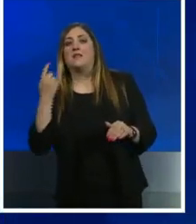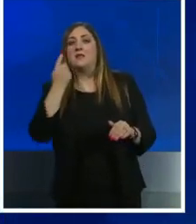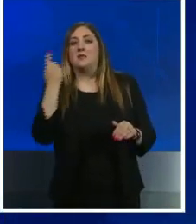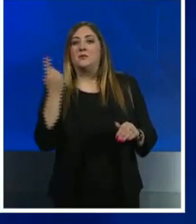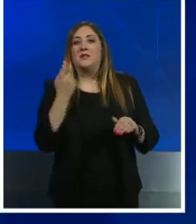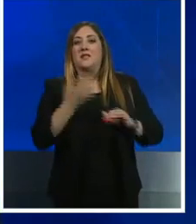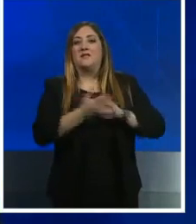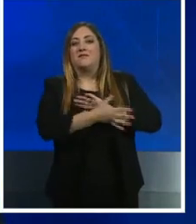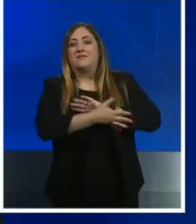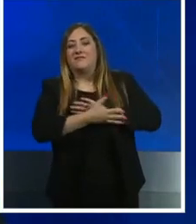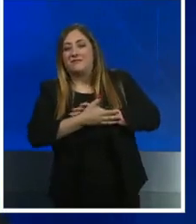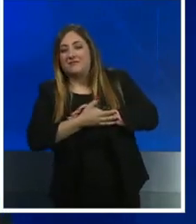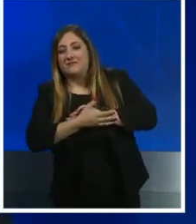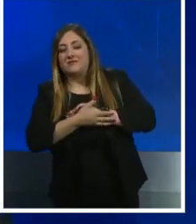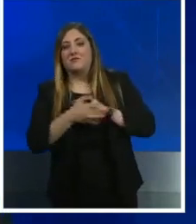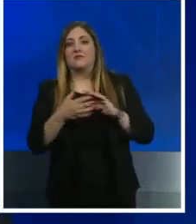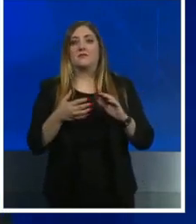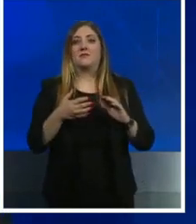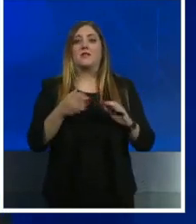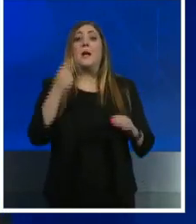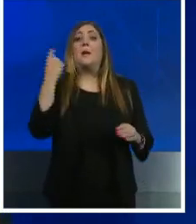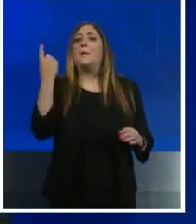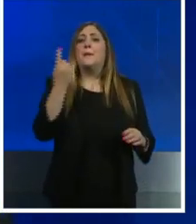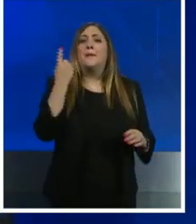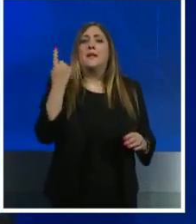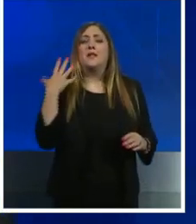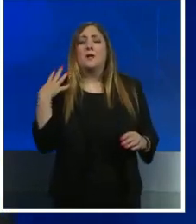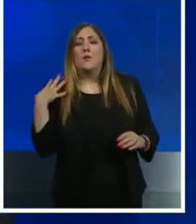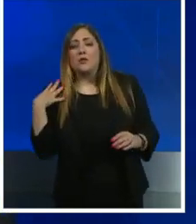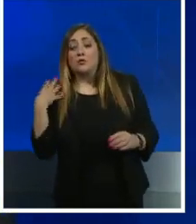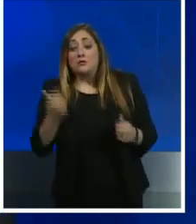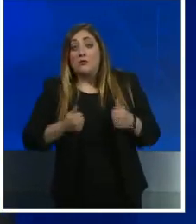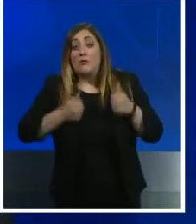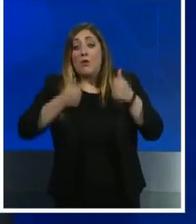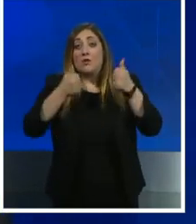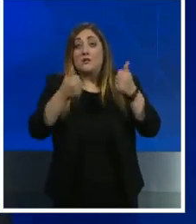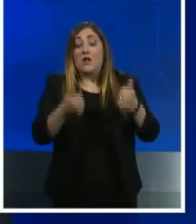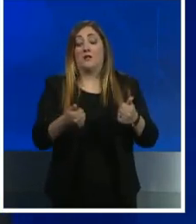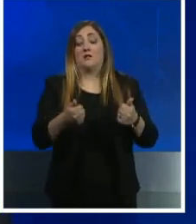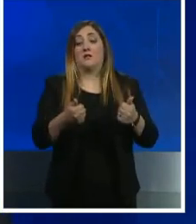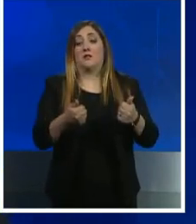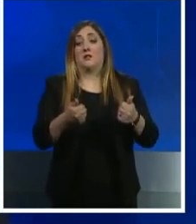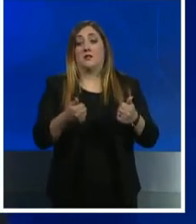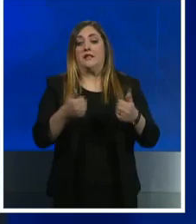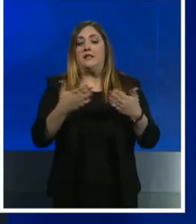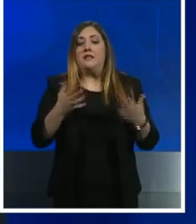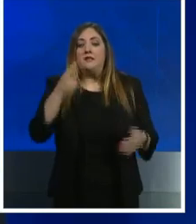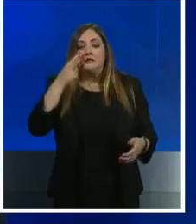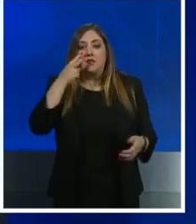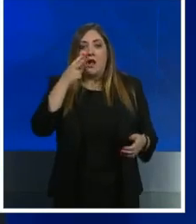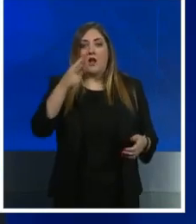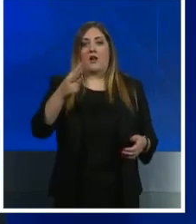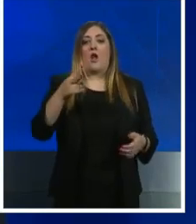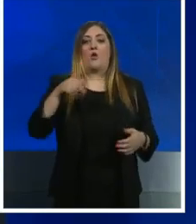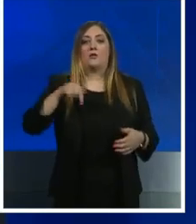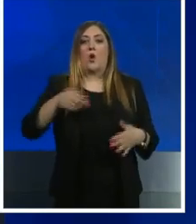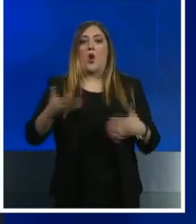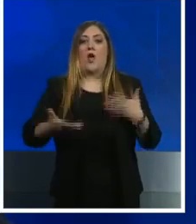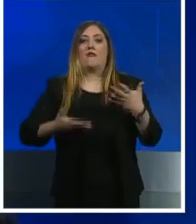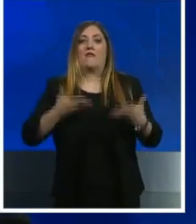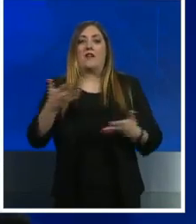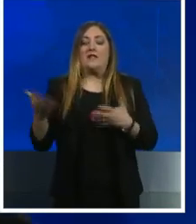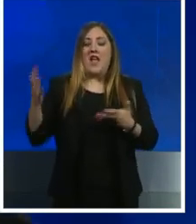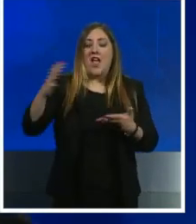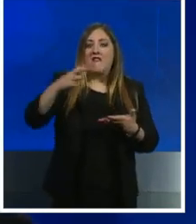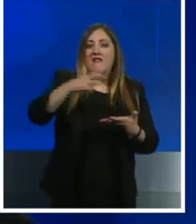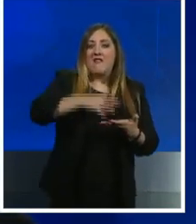L-issu tal-vulnerabilità ta' minnu batut hija kruċjali fil-mod kif inħarsu lejn